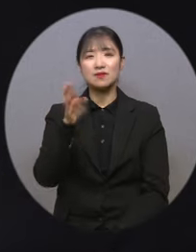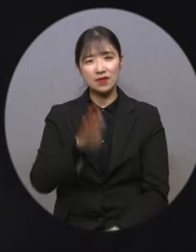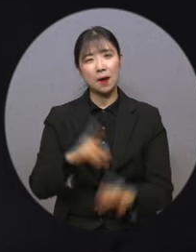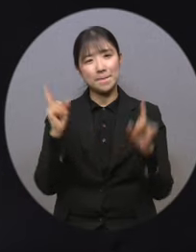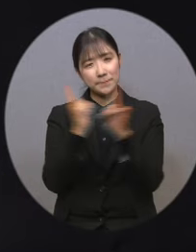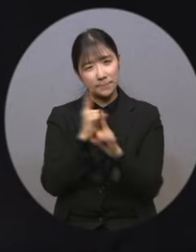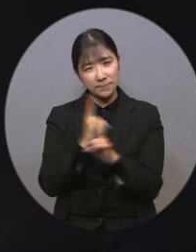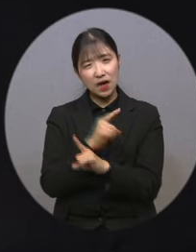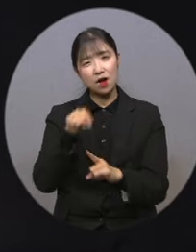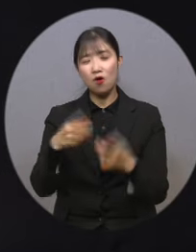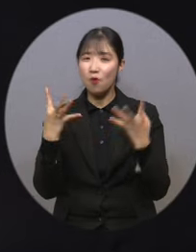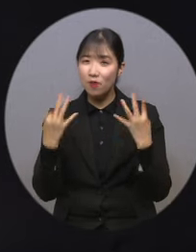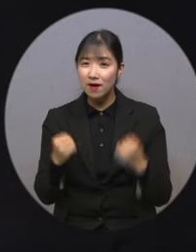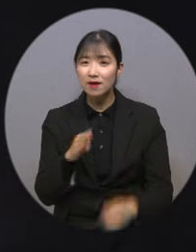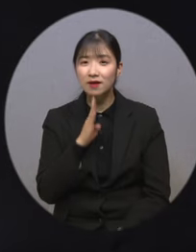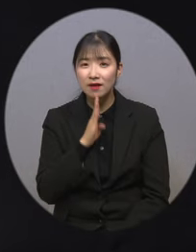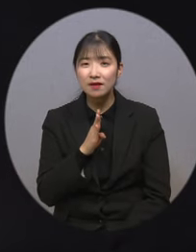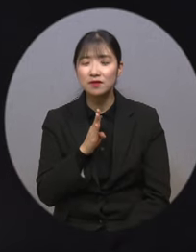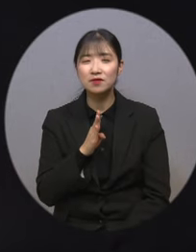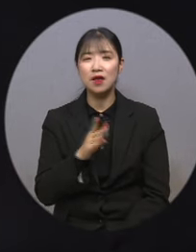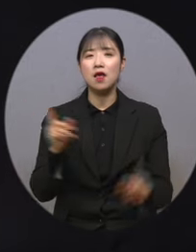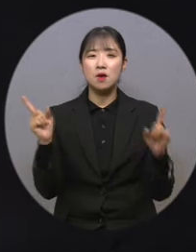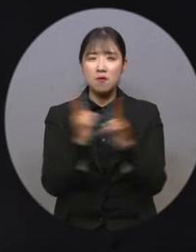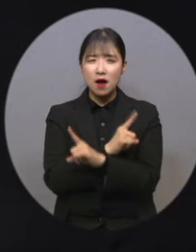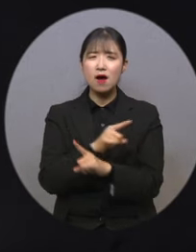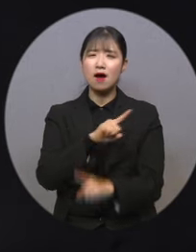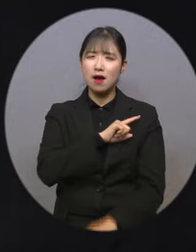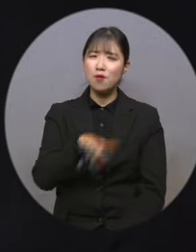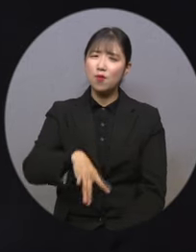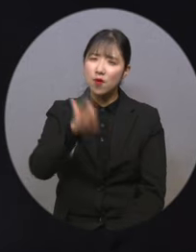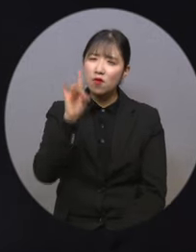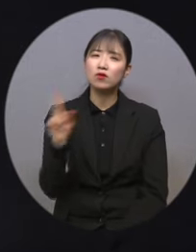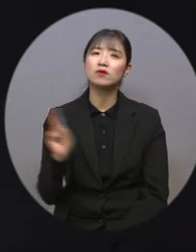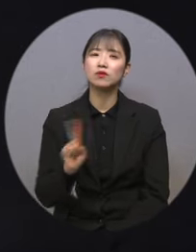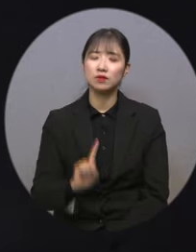바꿔야 할 점이 많은데 예. 우선 뭐를 먼저 바꿔야